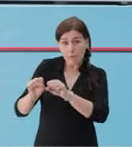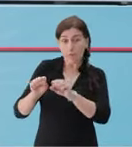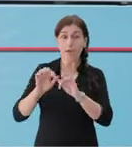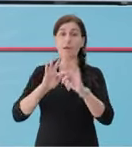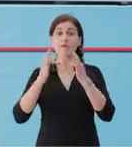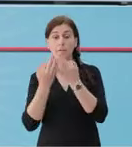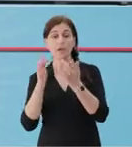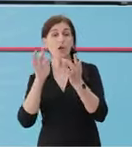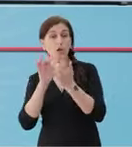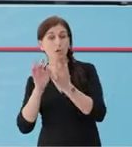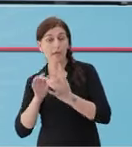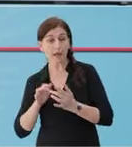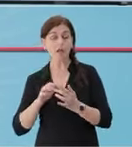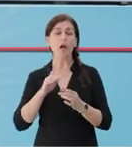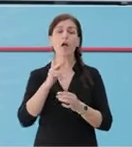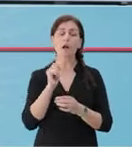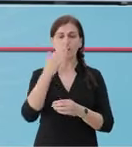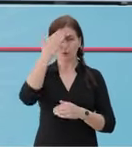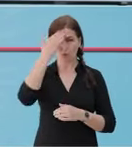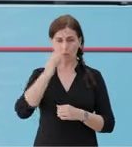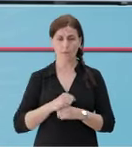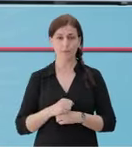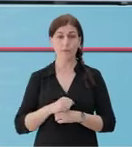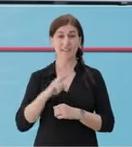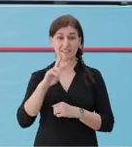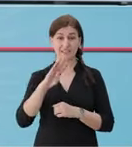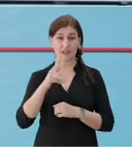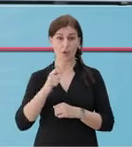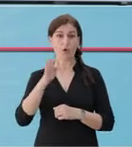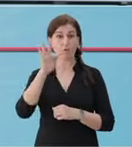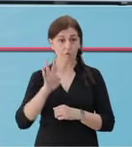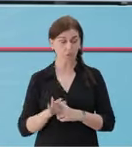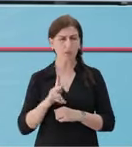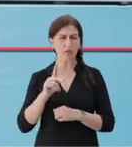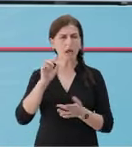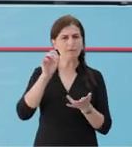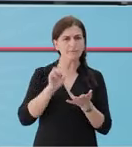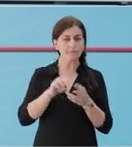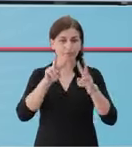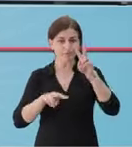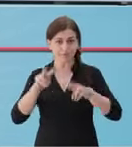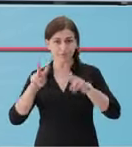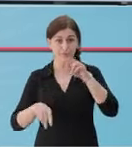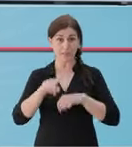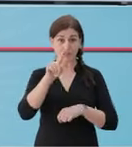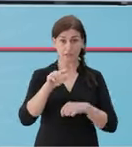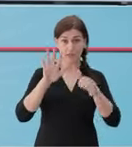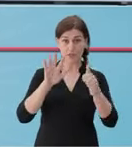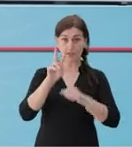gjurëmimin e kontakteve të rasteve të konfirmuara pozitiv. Në 24 orët e fundit, janë testuar